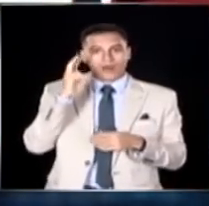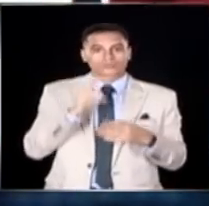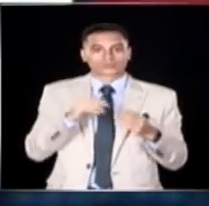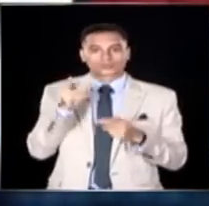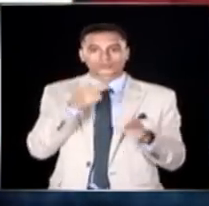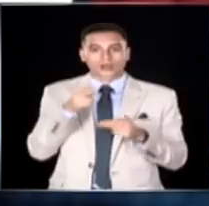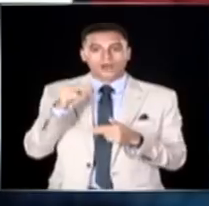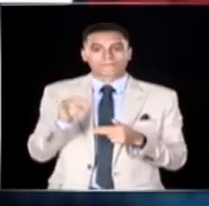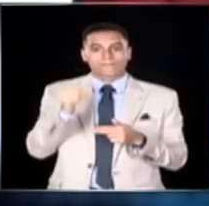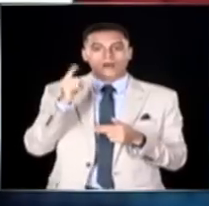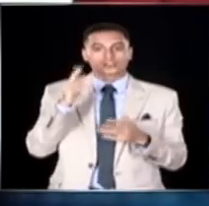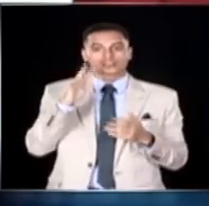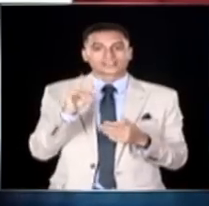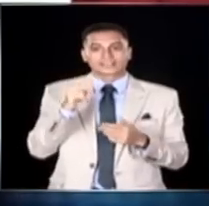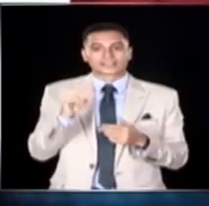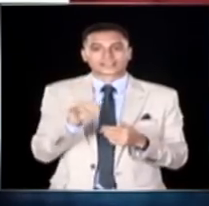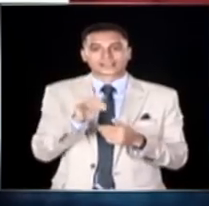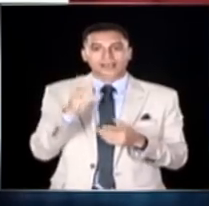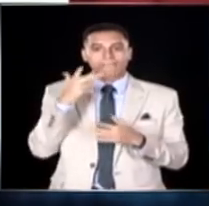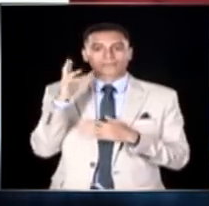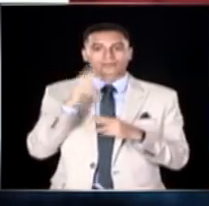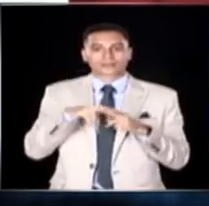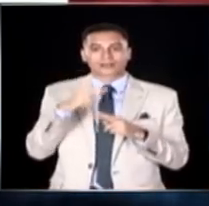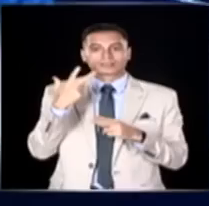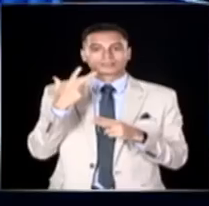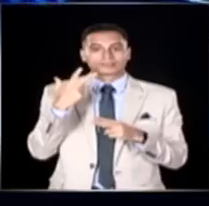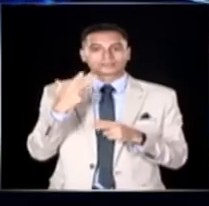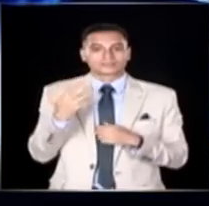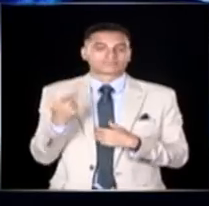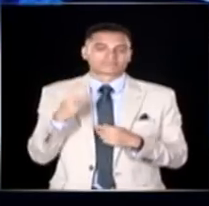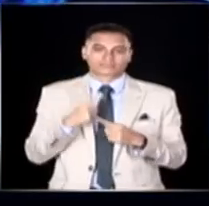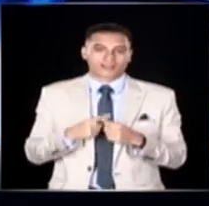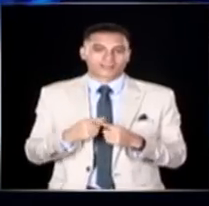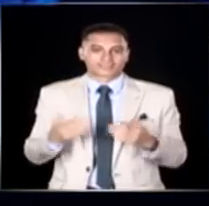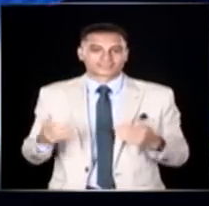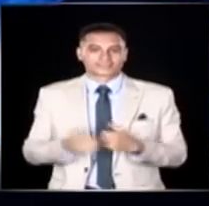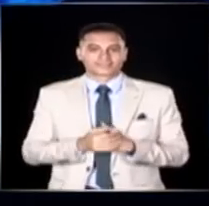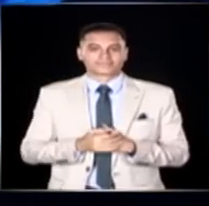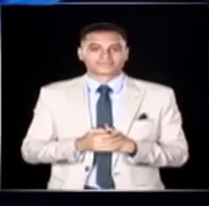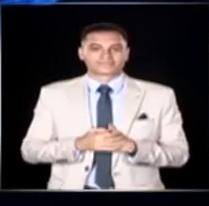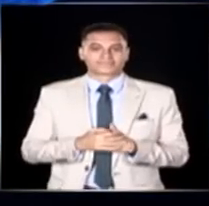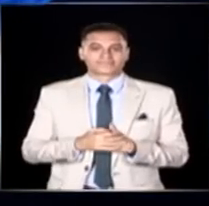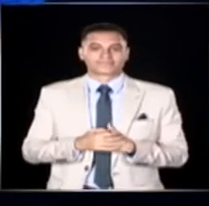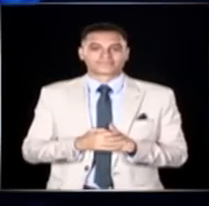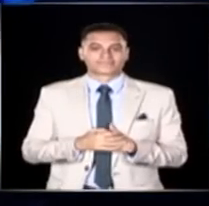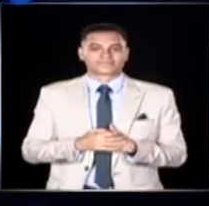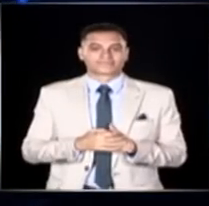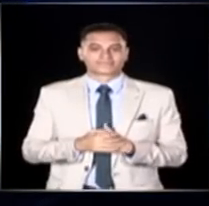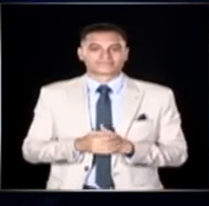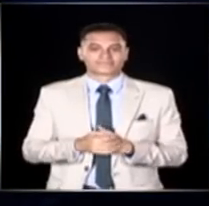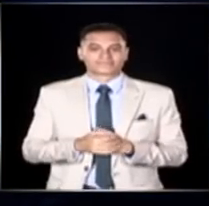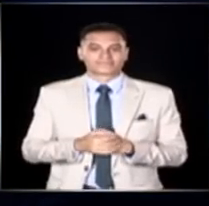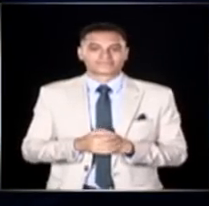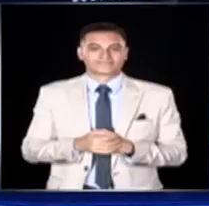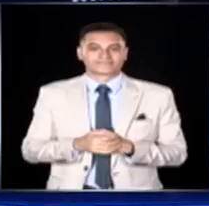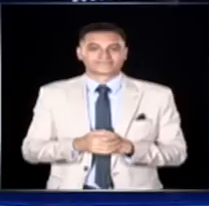أفراح الأوبرا؟ عمار الشريعي. غلط. كم عدد النجوم على علم دولة تشيلي؟ غلط. تعالي